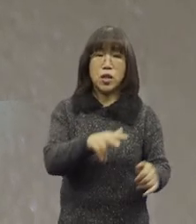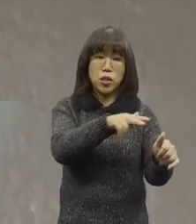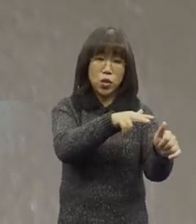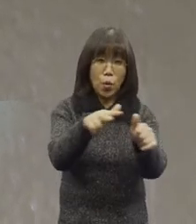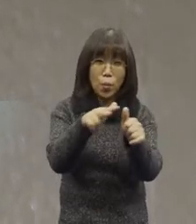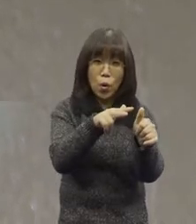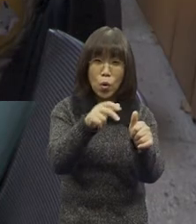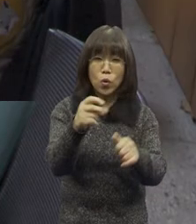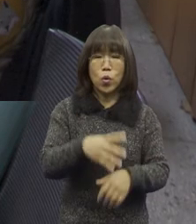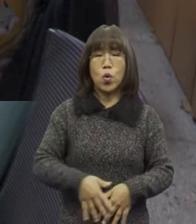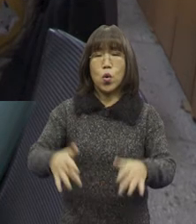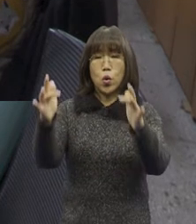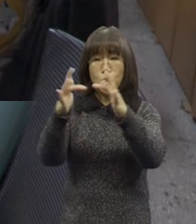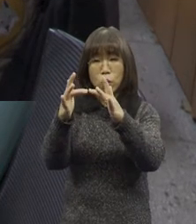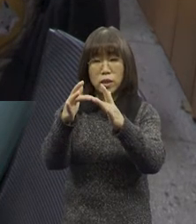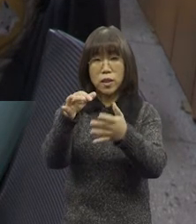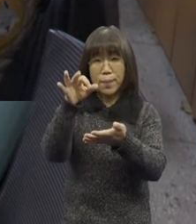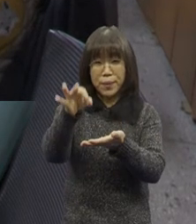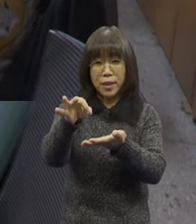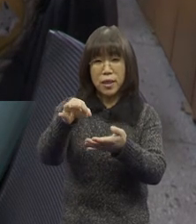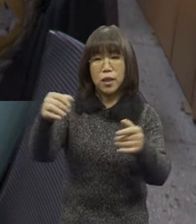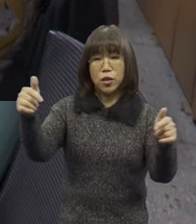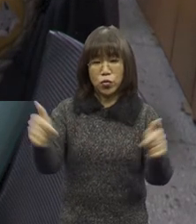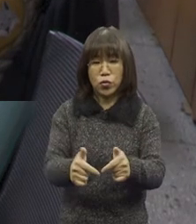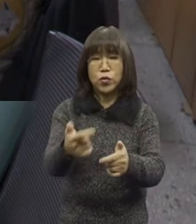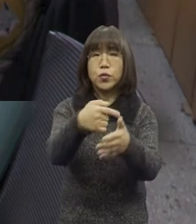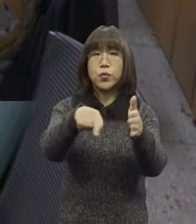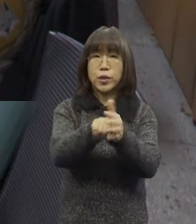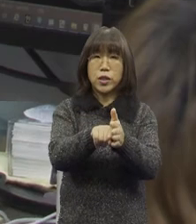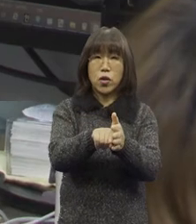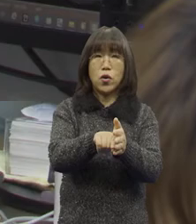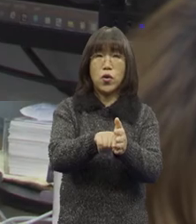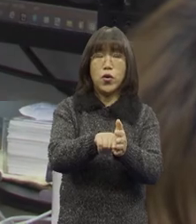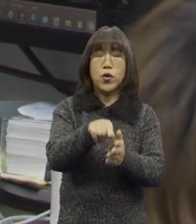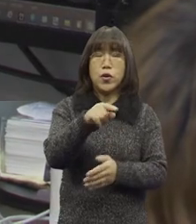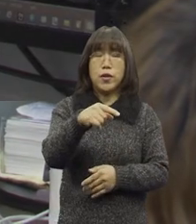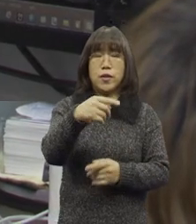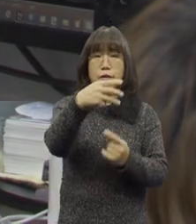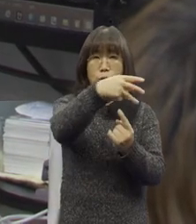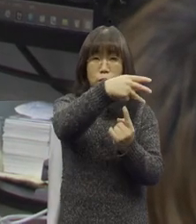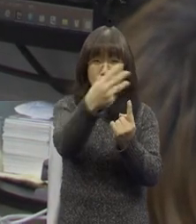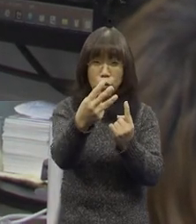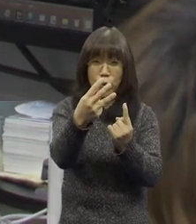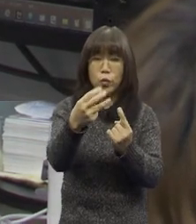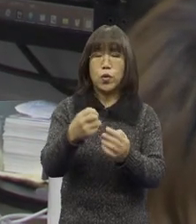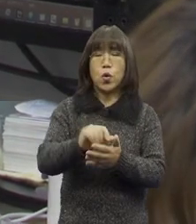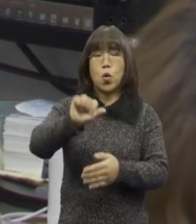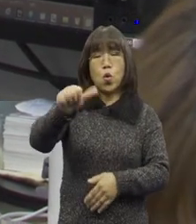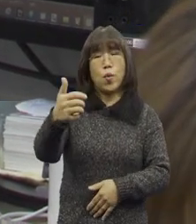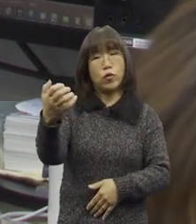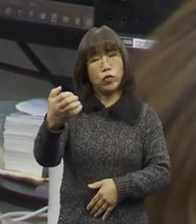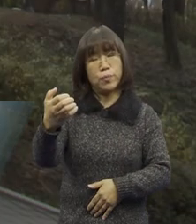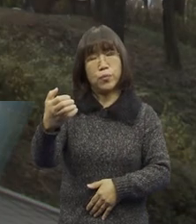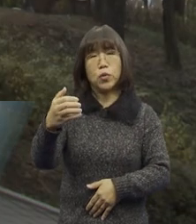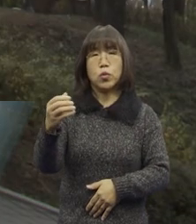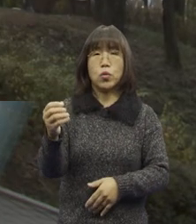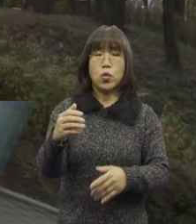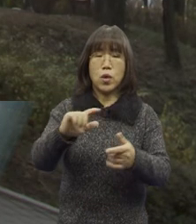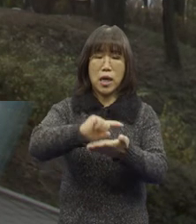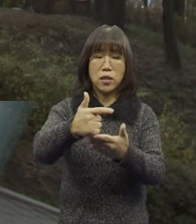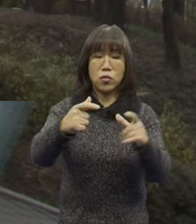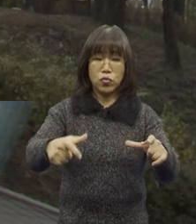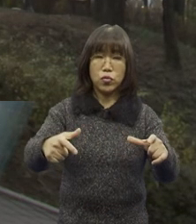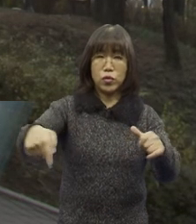정보 격차를 해소하고 주민들의 통신비 부담을 줄이기 위해 까치 온 사업으로 설치된 5 190개 를 비롯해